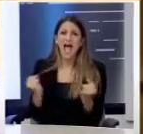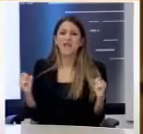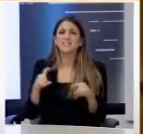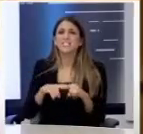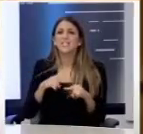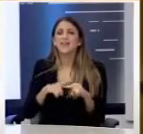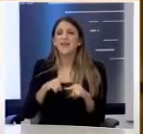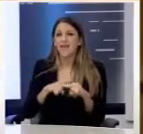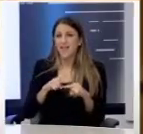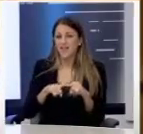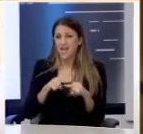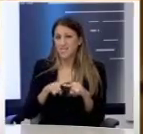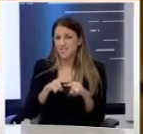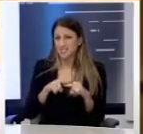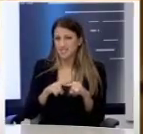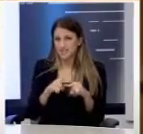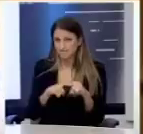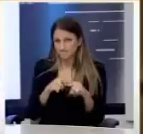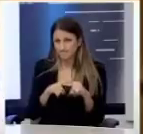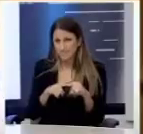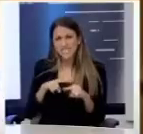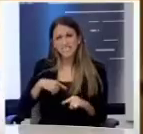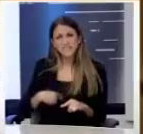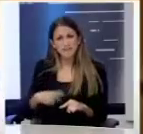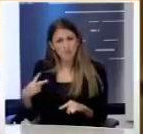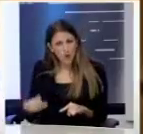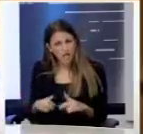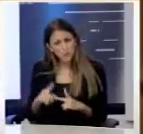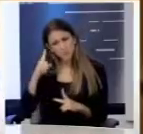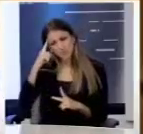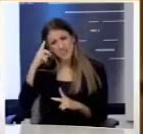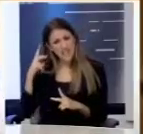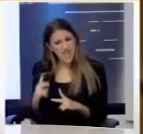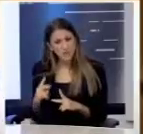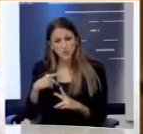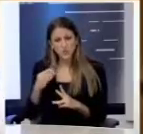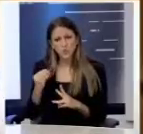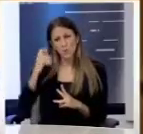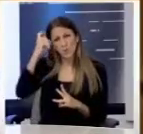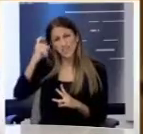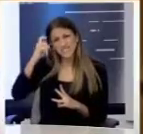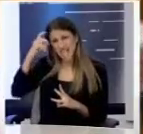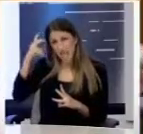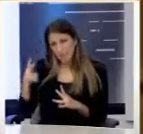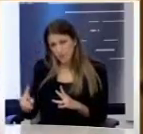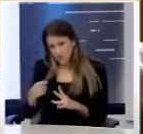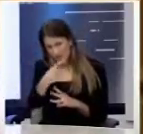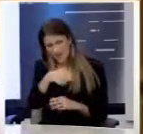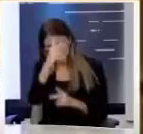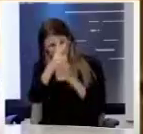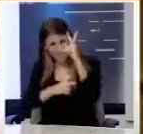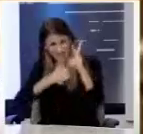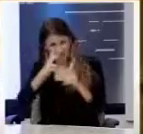Έλληνες, με τη συμπεριφορά τους, με τις απόψεις τους, με τις ιδέες τους, με την ιδεολογία τους, που τους κατηγορείτε δήθεν